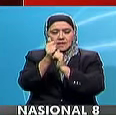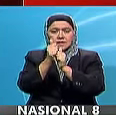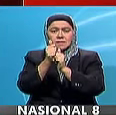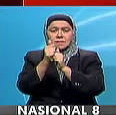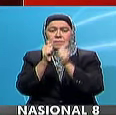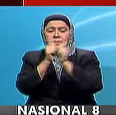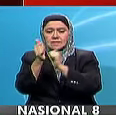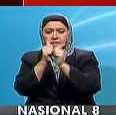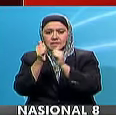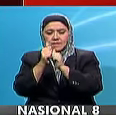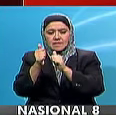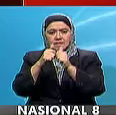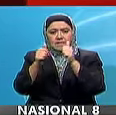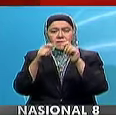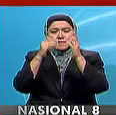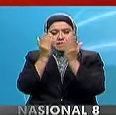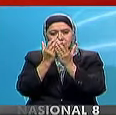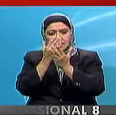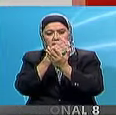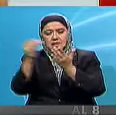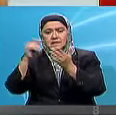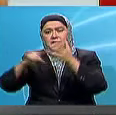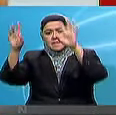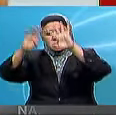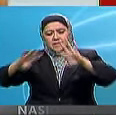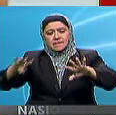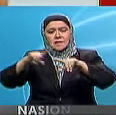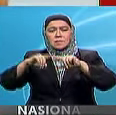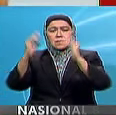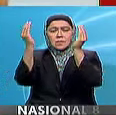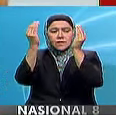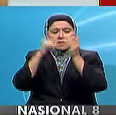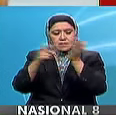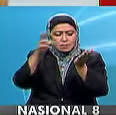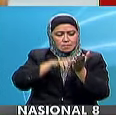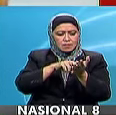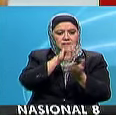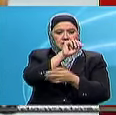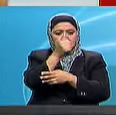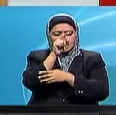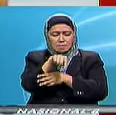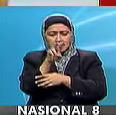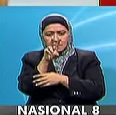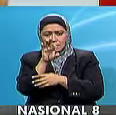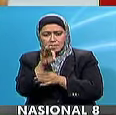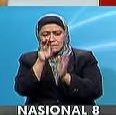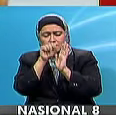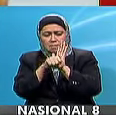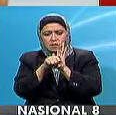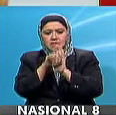pada Isnin. Bad Hisham memperbarui rekod kebangsaan dengan catatan 10.29 saat